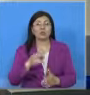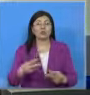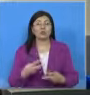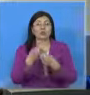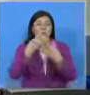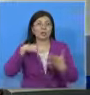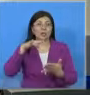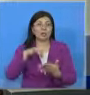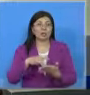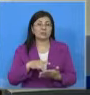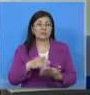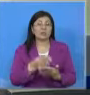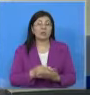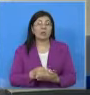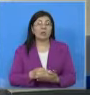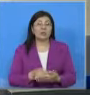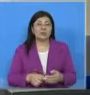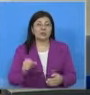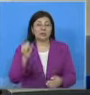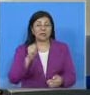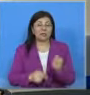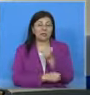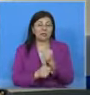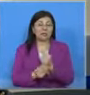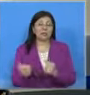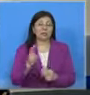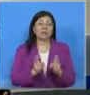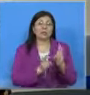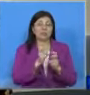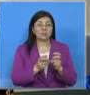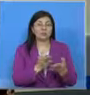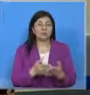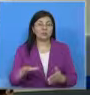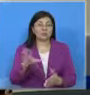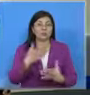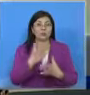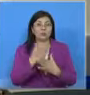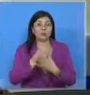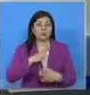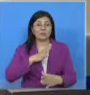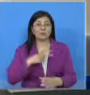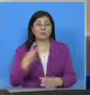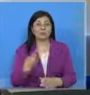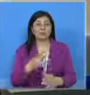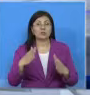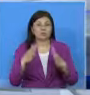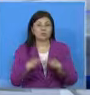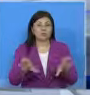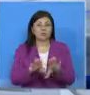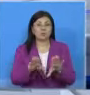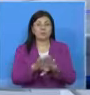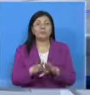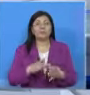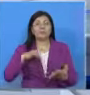көз дәрігері келіп ота жасады. Бәрі ойдағыдай, дәрігерлер қолдан келгеннің барлығын жасап жатыр. Екінші үйімде десем болады.